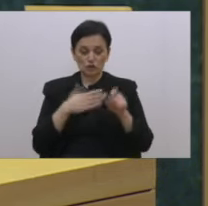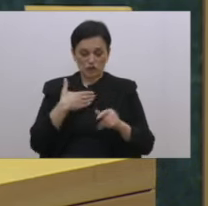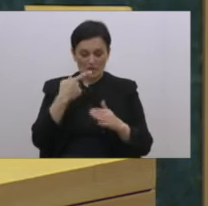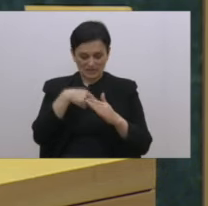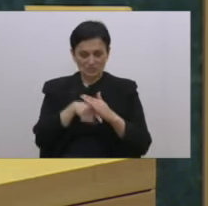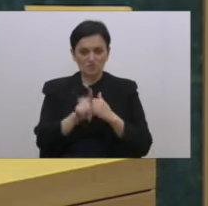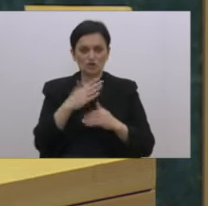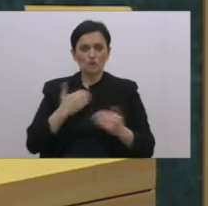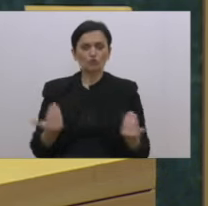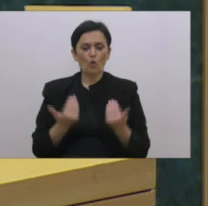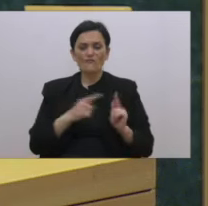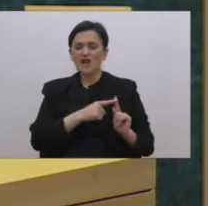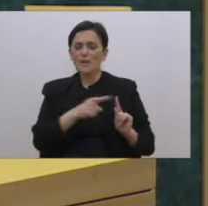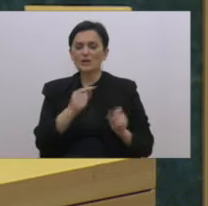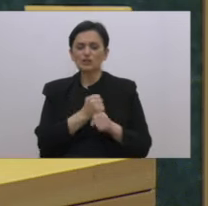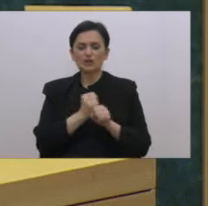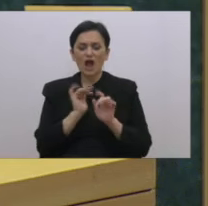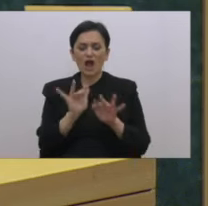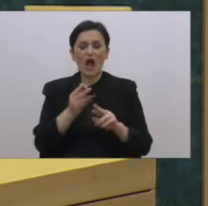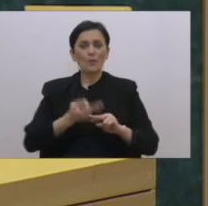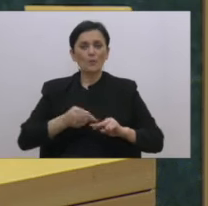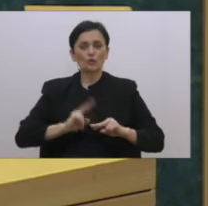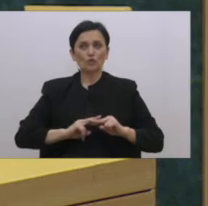gadadgmuls chemchkhovrebashi. Amitom